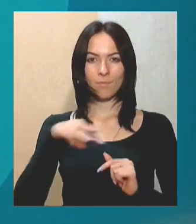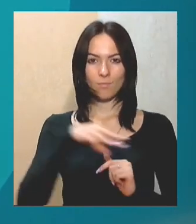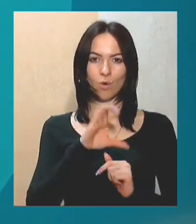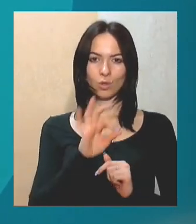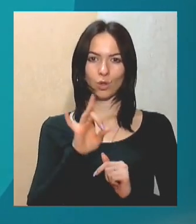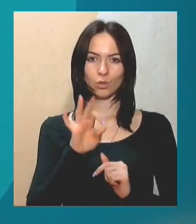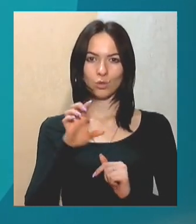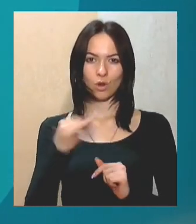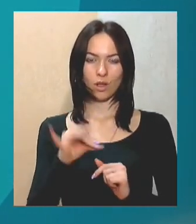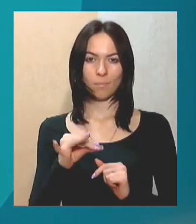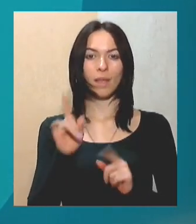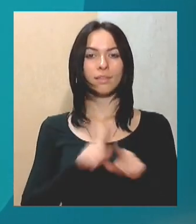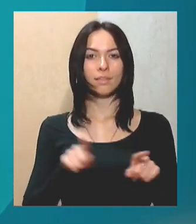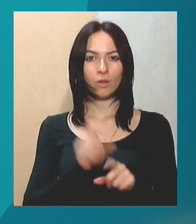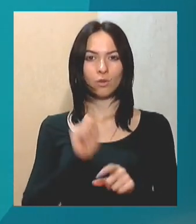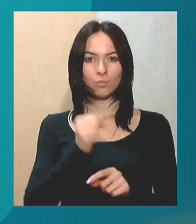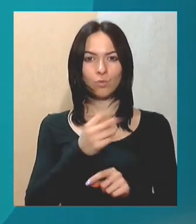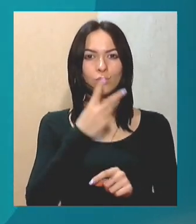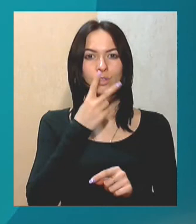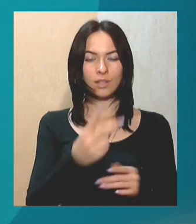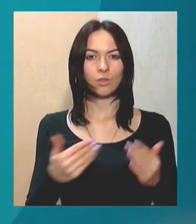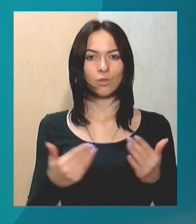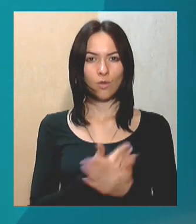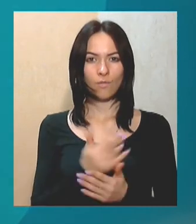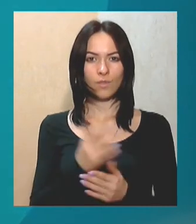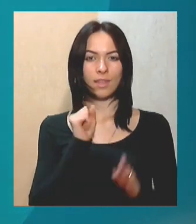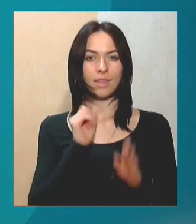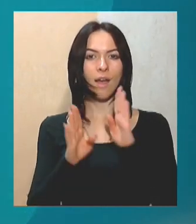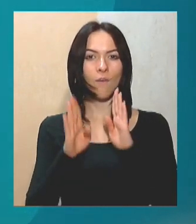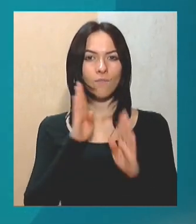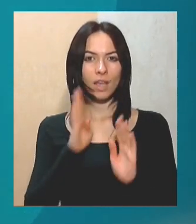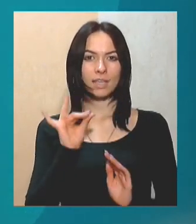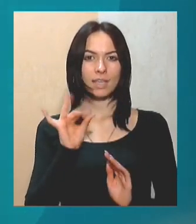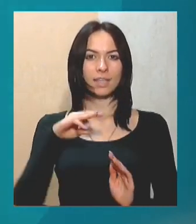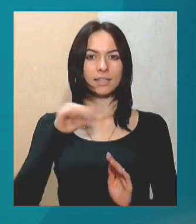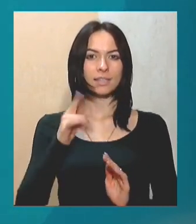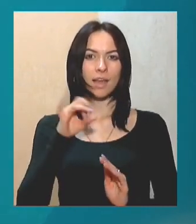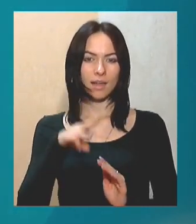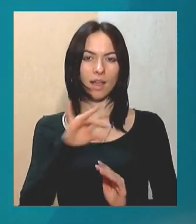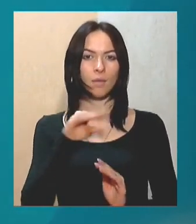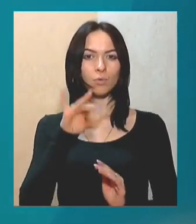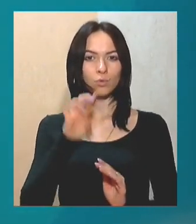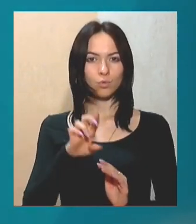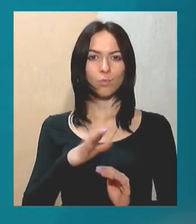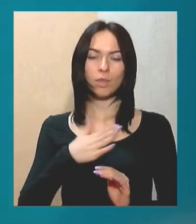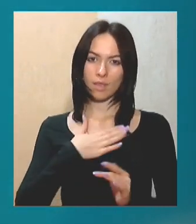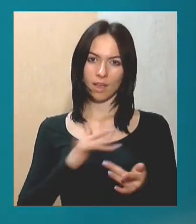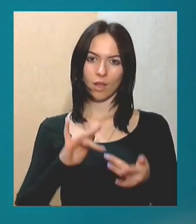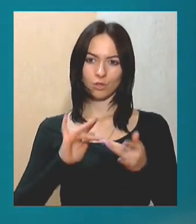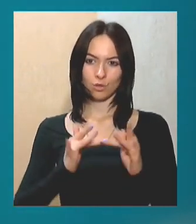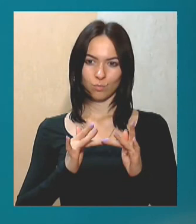за нами також за допомогою наших сторінок на Фейсбуці, в Інстаграмі, на Ютуб та на нашому сайті. Посилання на них ви